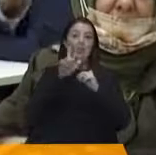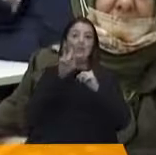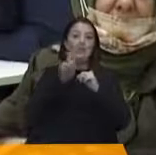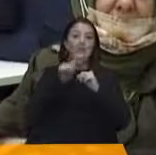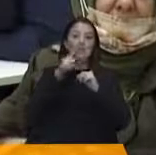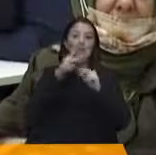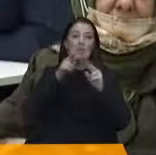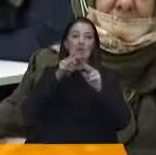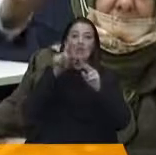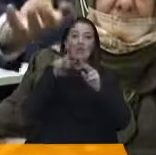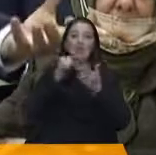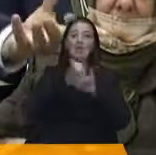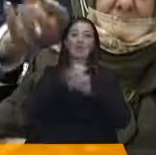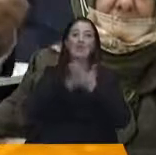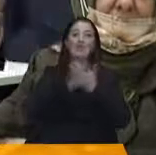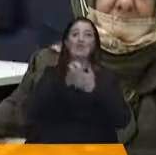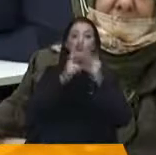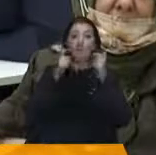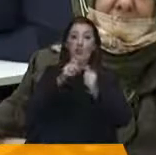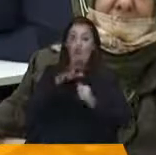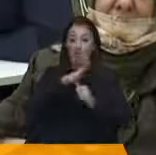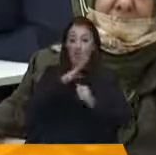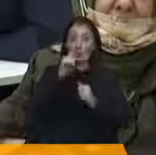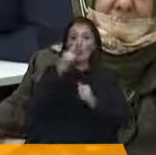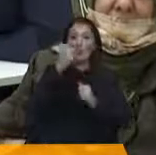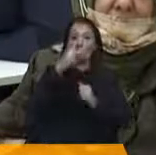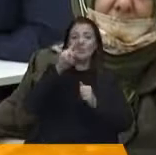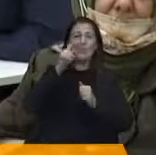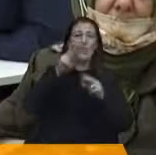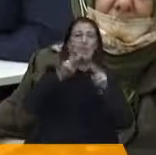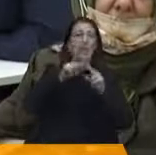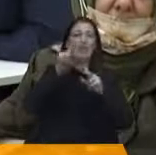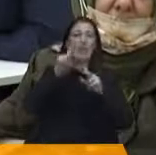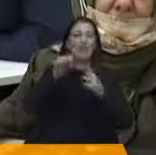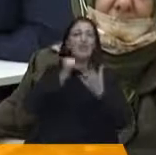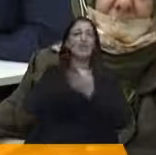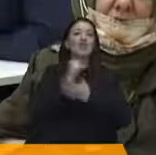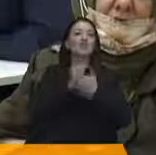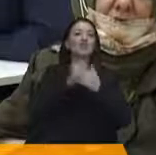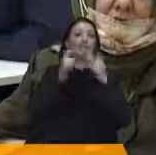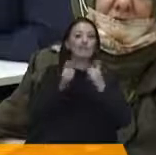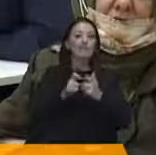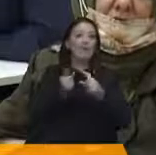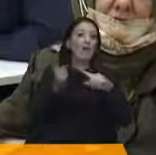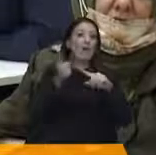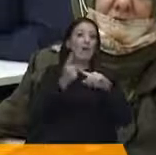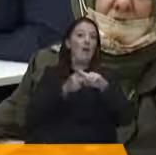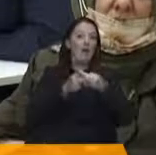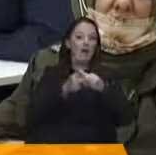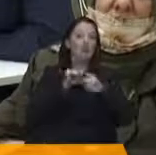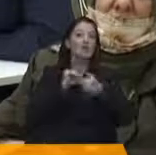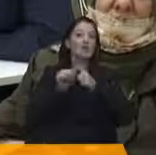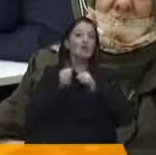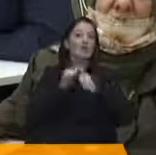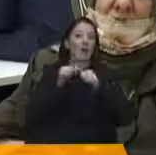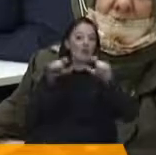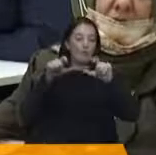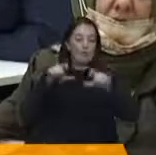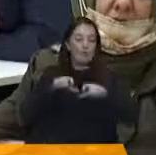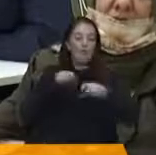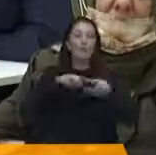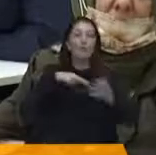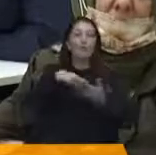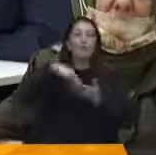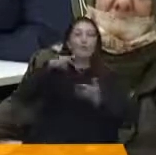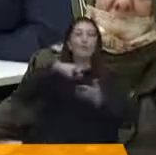38 bin metrekarelik yeşil alan varken 93 bin metrekarelik yeşil alan artı spor alanları,